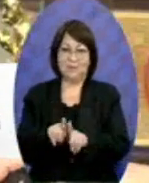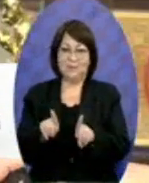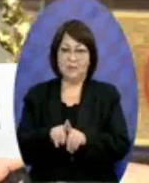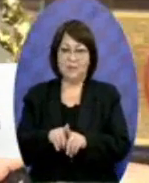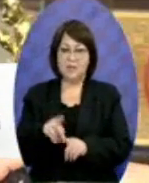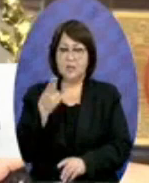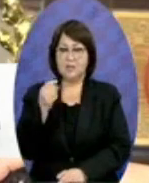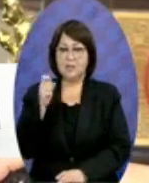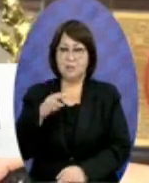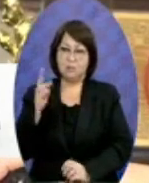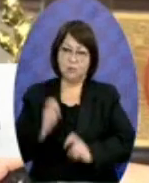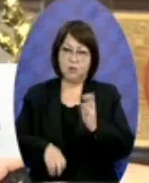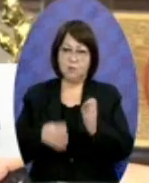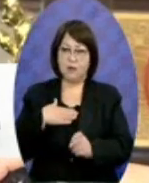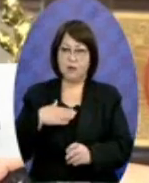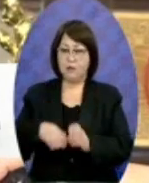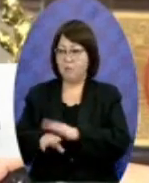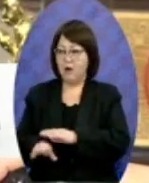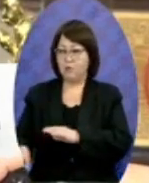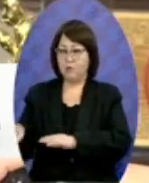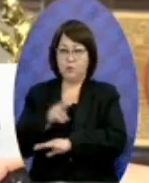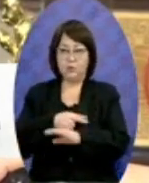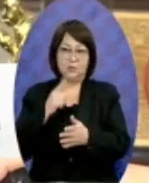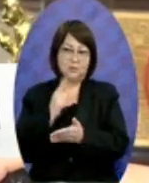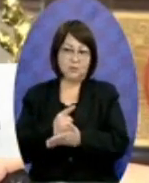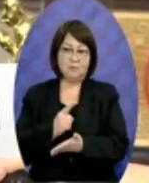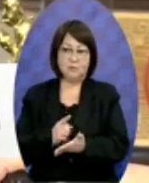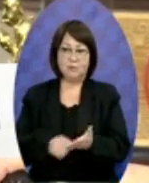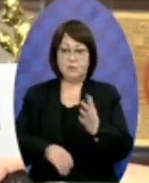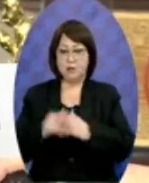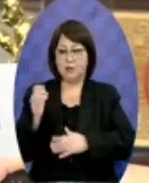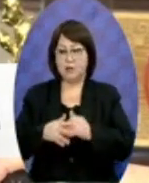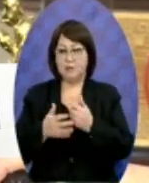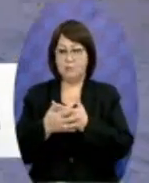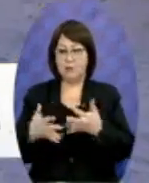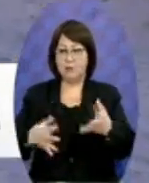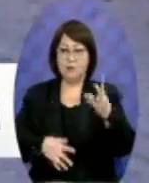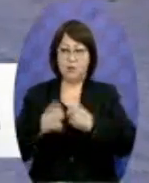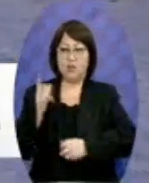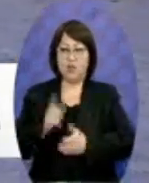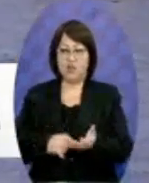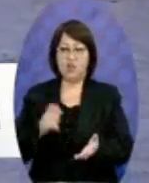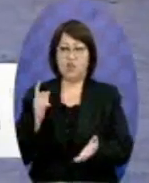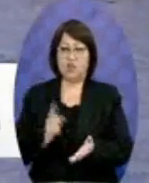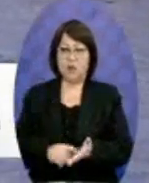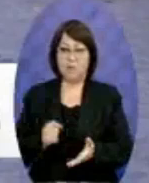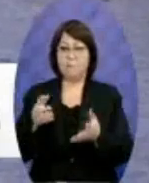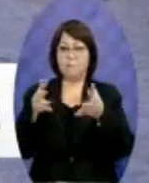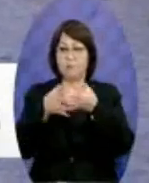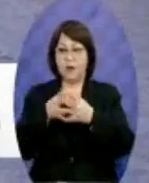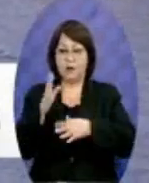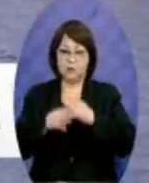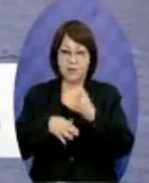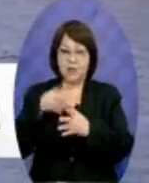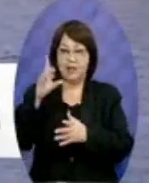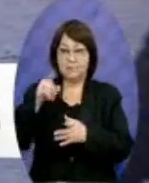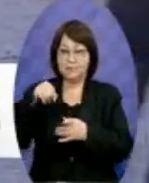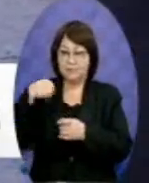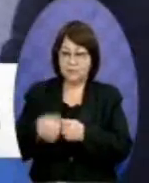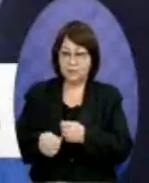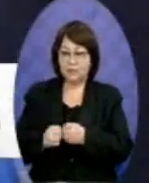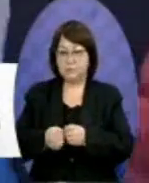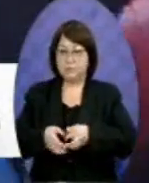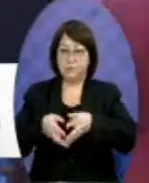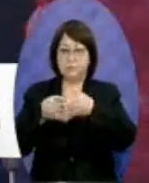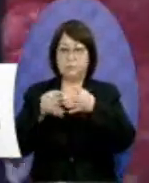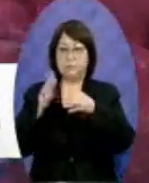бол манай баруун ус нутагт бол яах аргагүй хэрэгтэй, барилгын материалын үйлдвэр хэрэгтэй. Орон сууцыг хямд өртгөөр барихад барилгын материалын